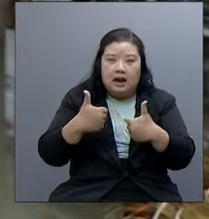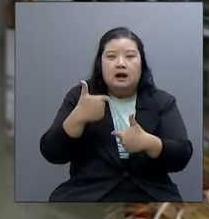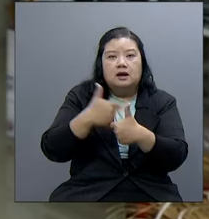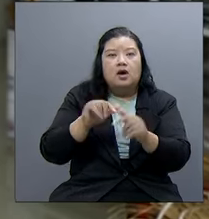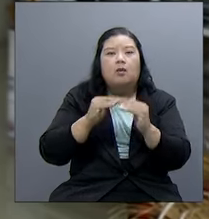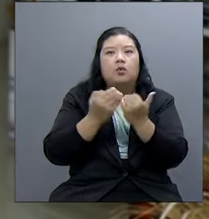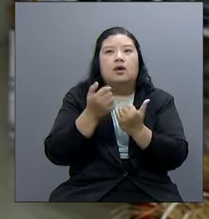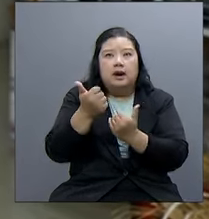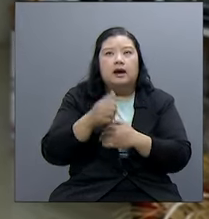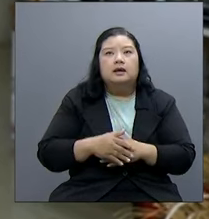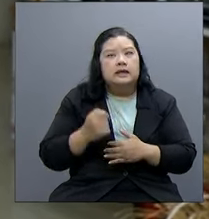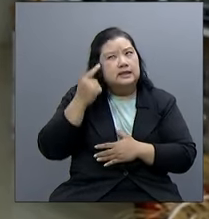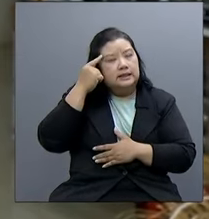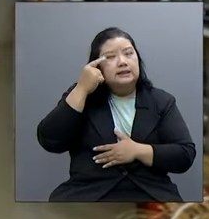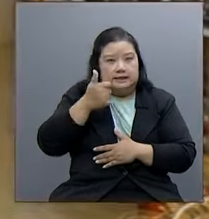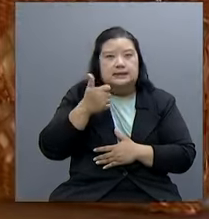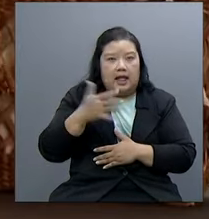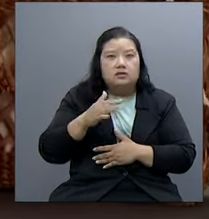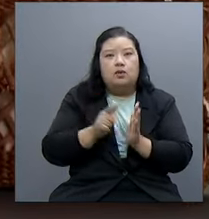ตัวเองคิดถูกแล้วค่ะ